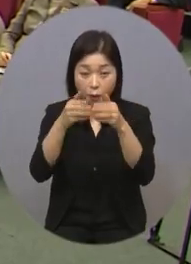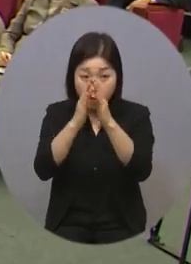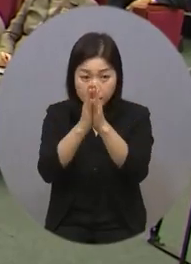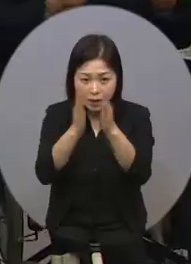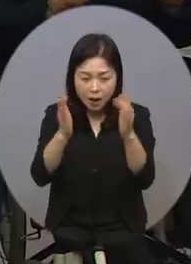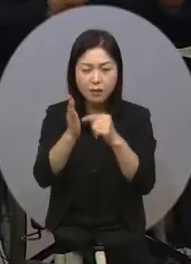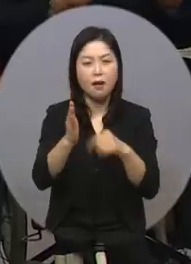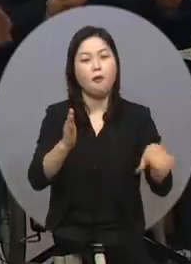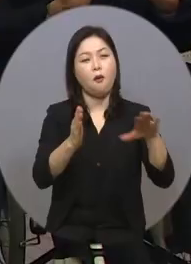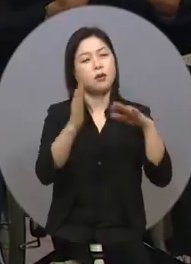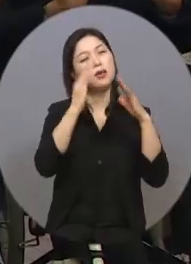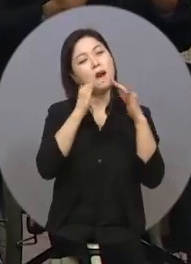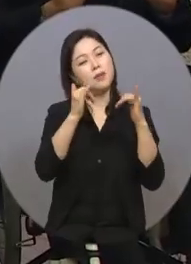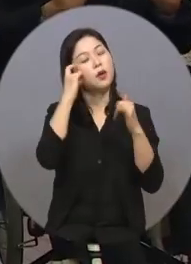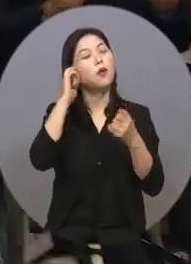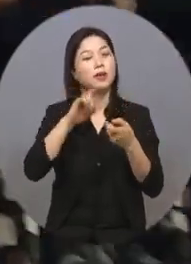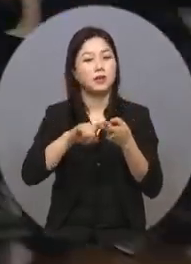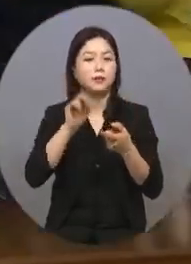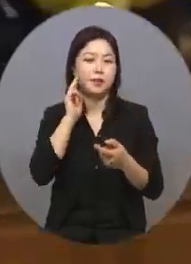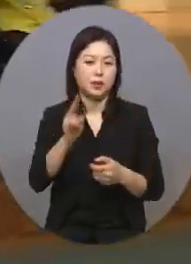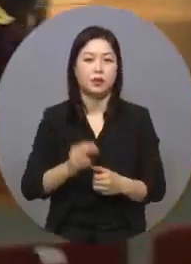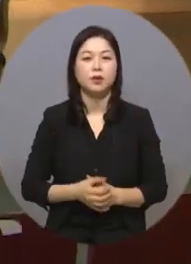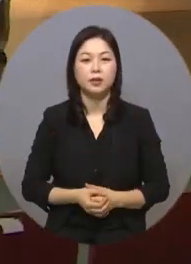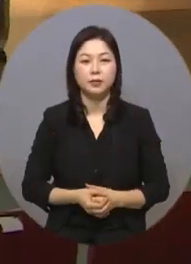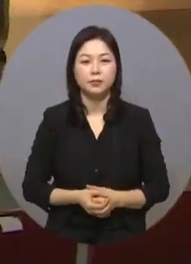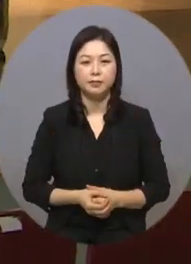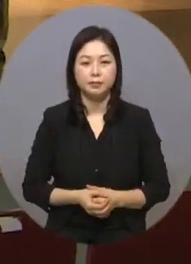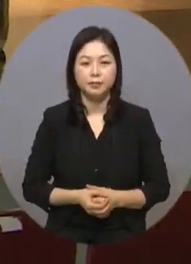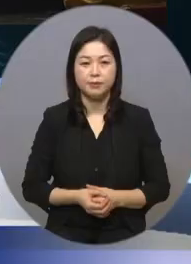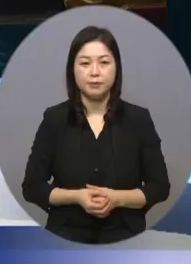있습니다. 복지TV 뉴스 박순용입니다.